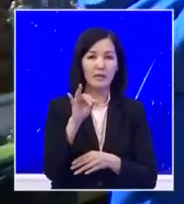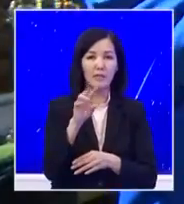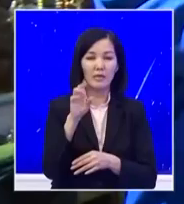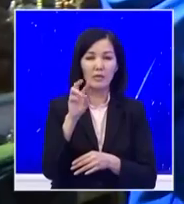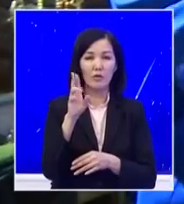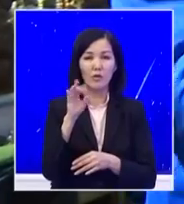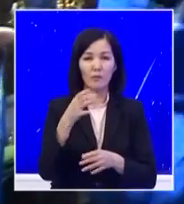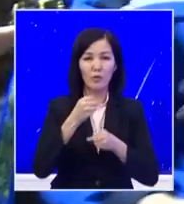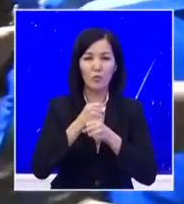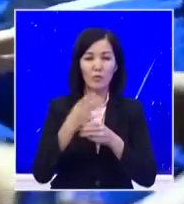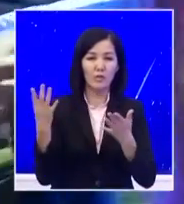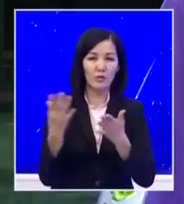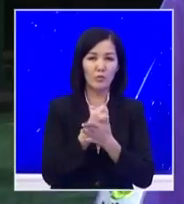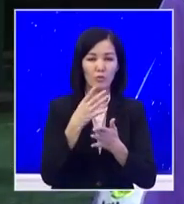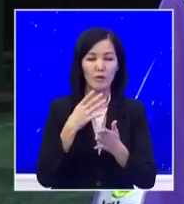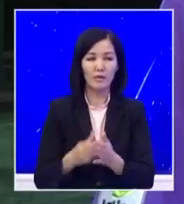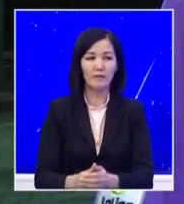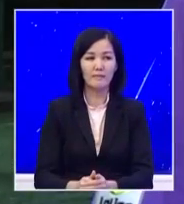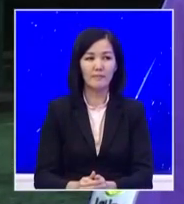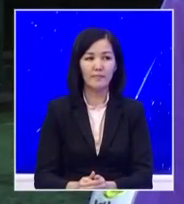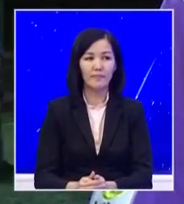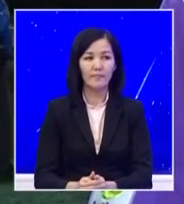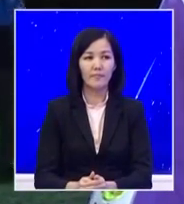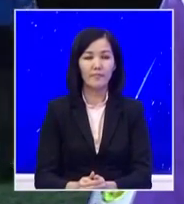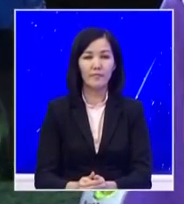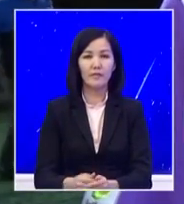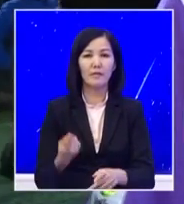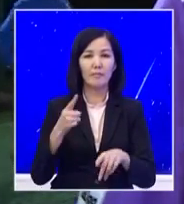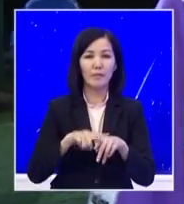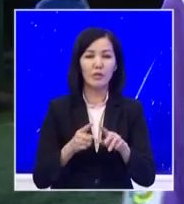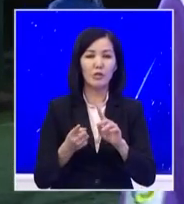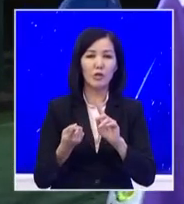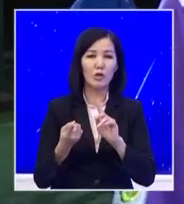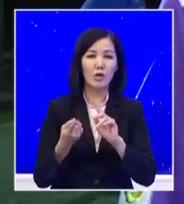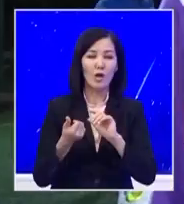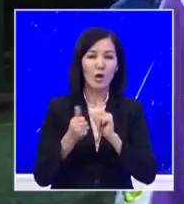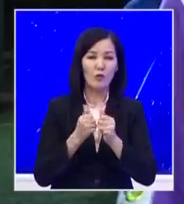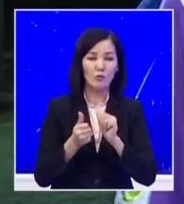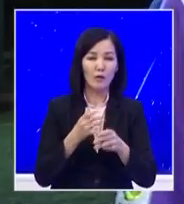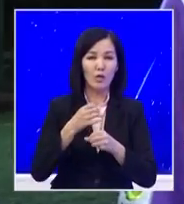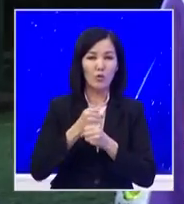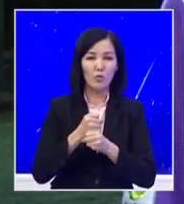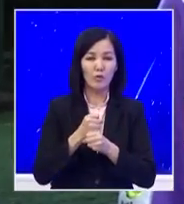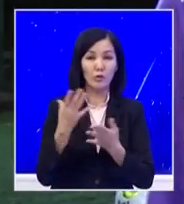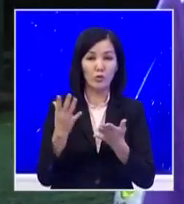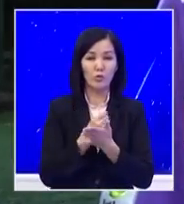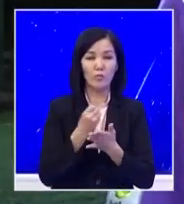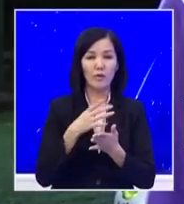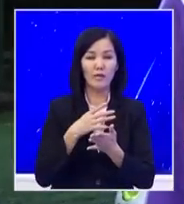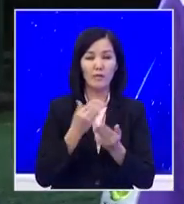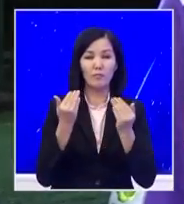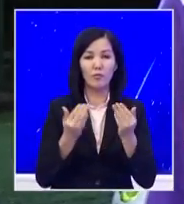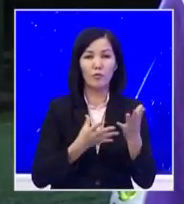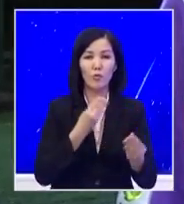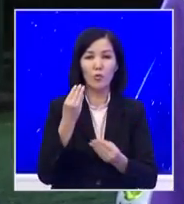атындағы кубоктың иегері атанды. Бірінші ауыспалы кубокты өзіміз ұтып алдық, Випрыск командасы. Бүгінгі ойын